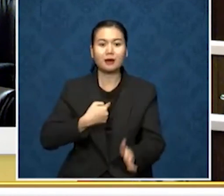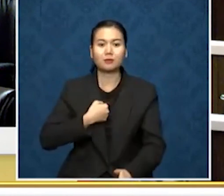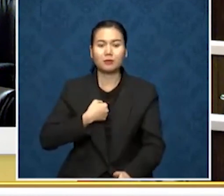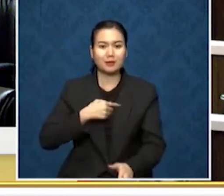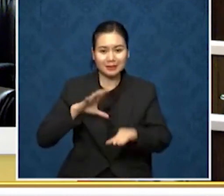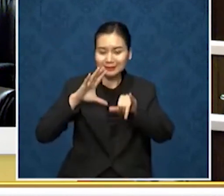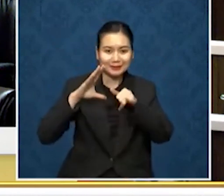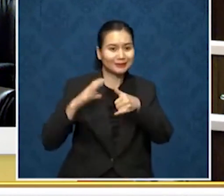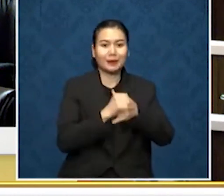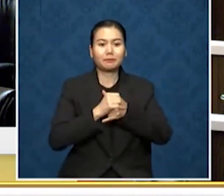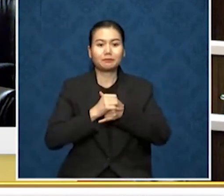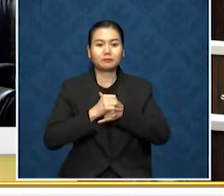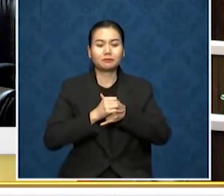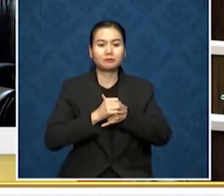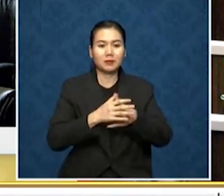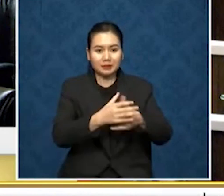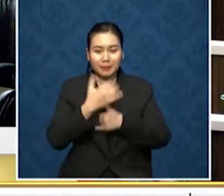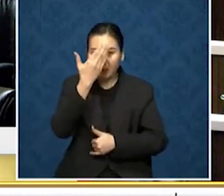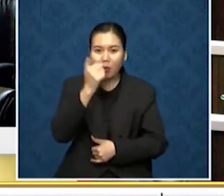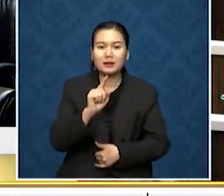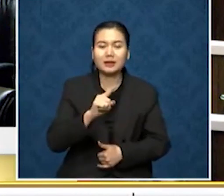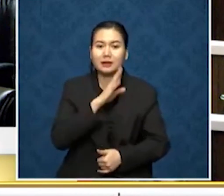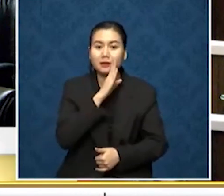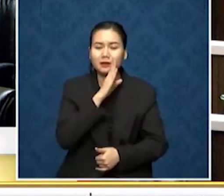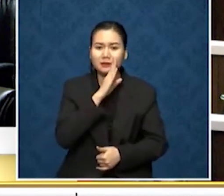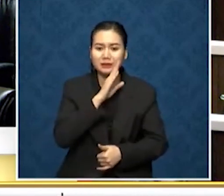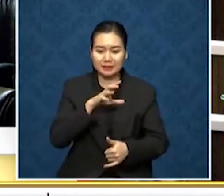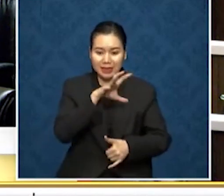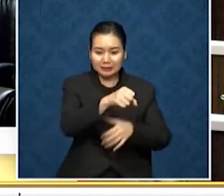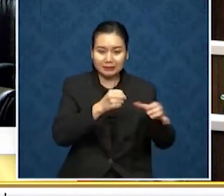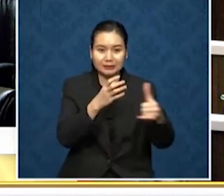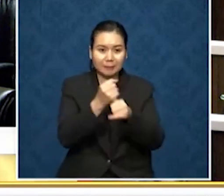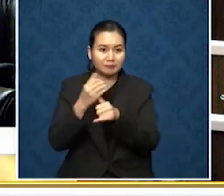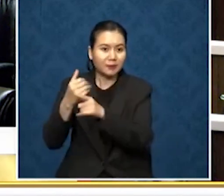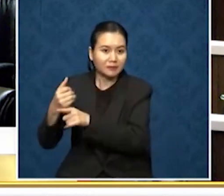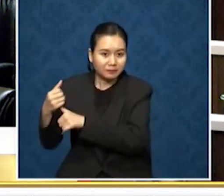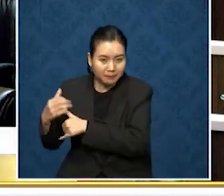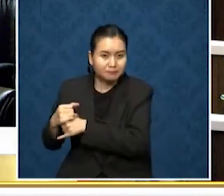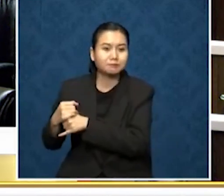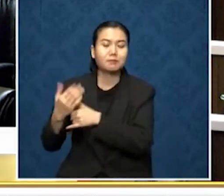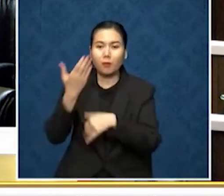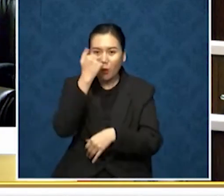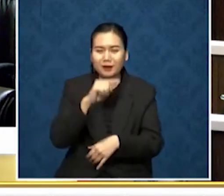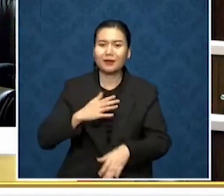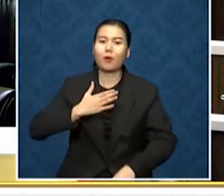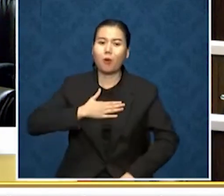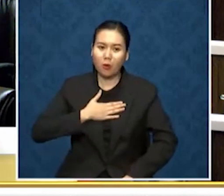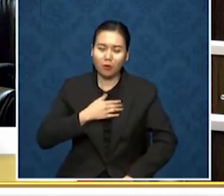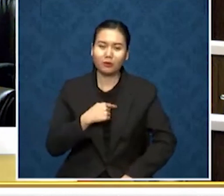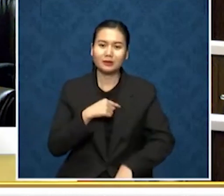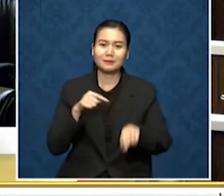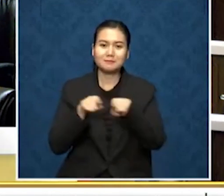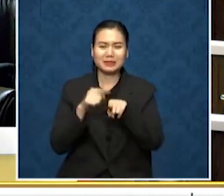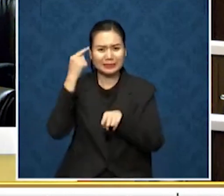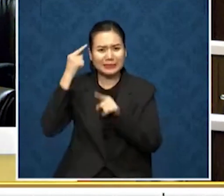ที่ถูกจับในเวลานั้นเนื่องจากการไล่จับกุมครั้งนั้นทำให้คนแบบผมทำให้คนที่ไม่เห็น